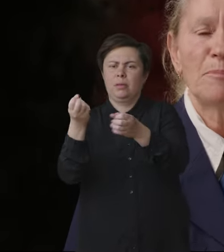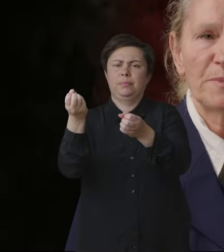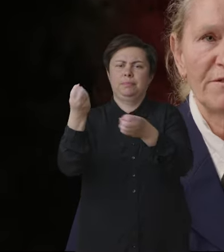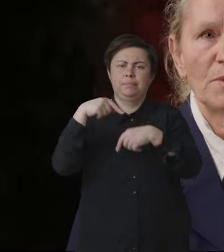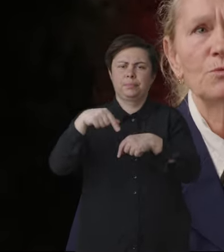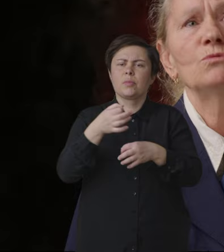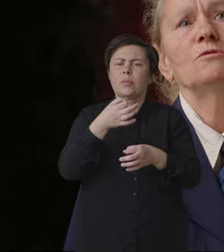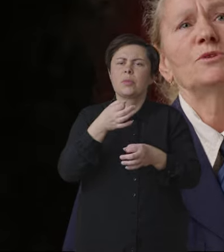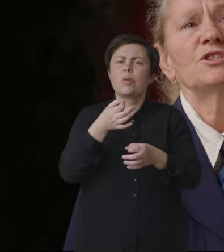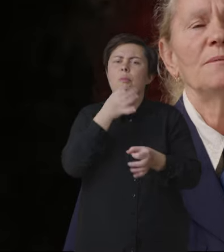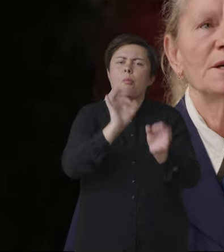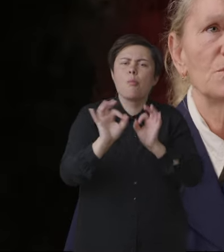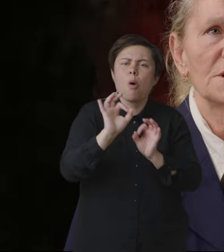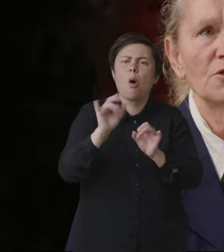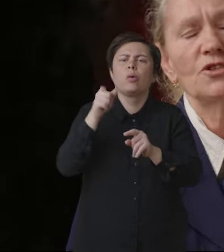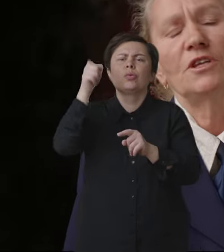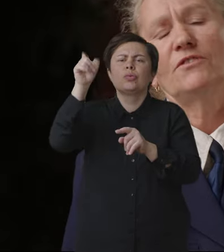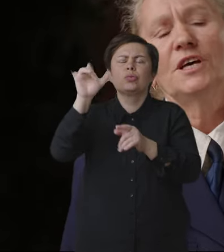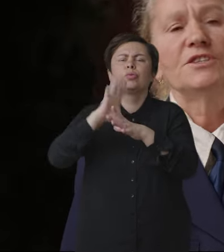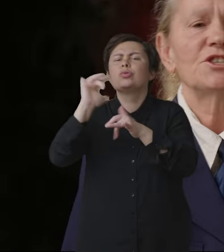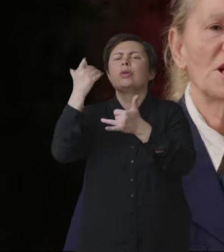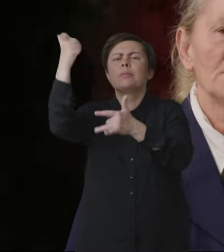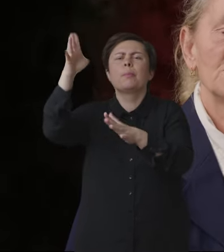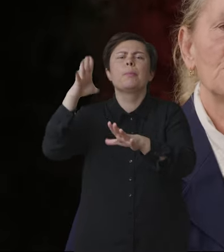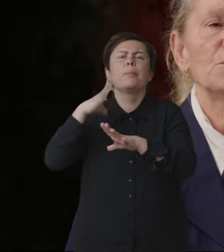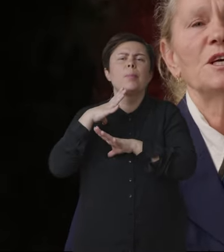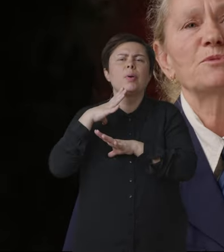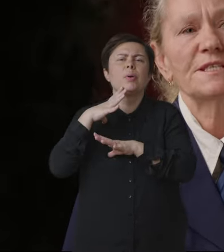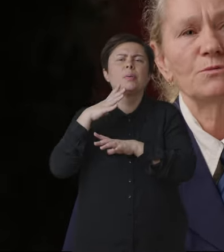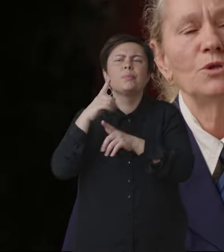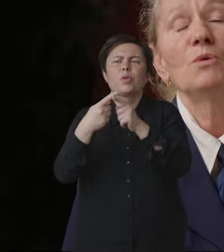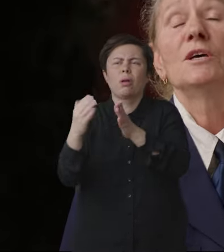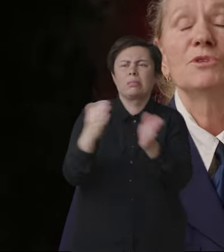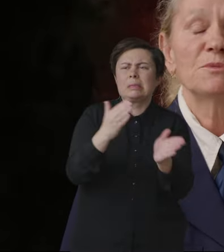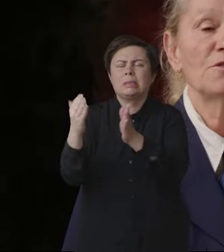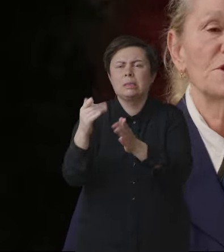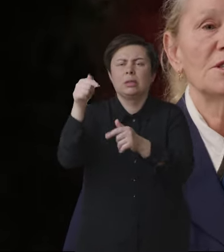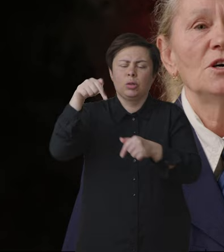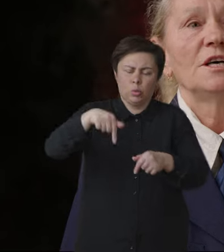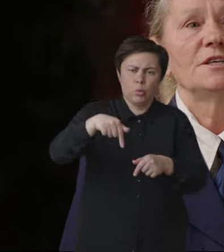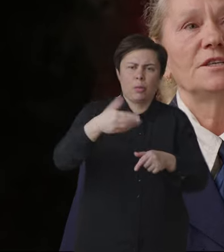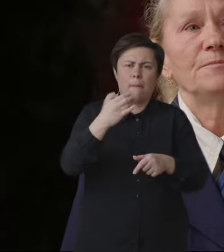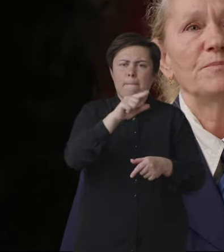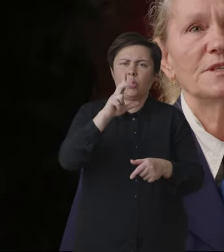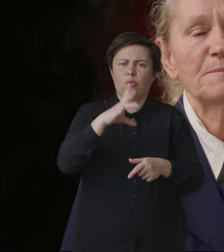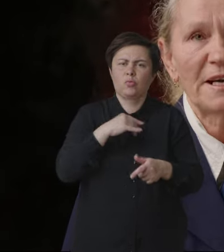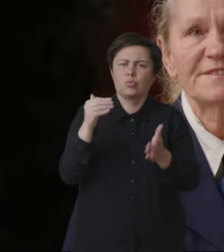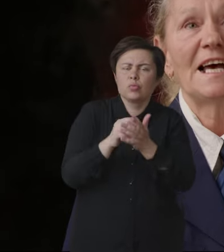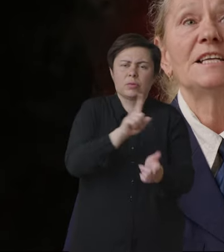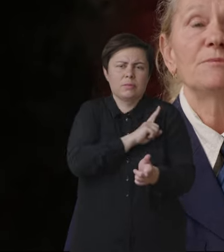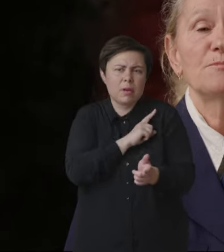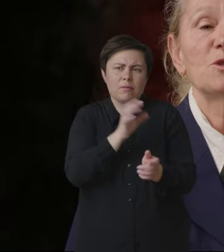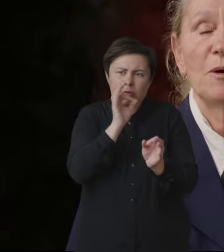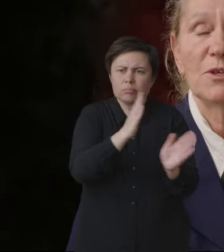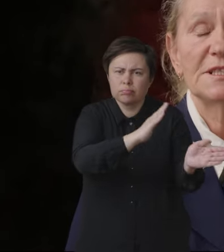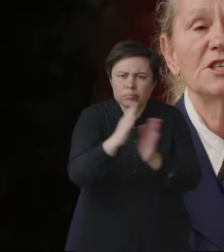na poprawę ładunku, bo gdzieś tam na górce rozrządowej gdzieś tam się ładunek przesunął. Myśmy to wszystko